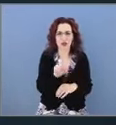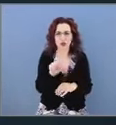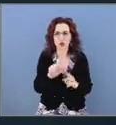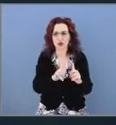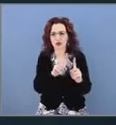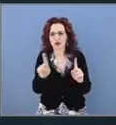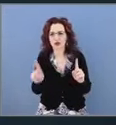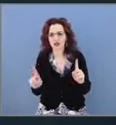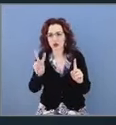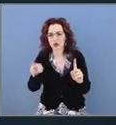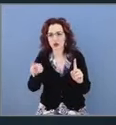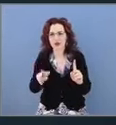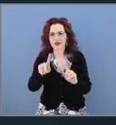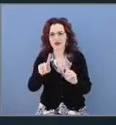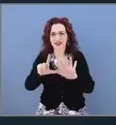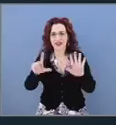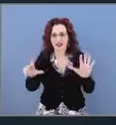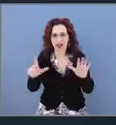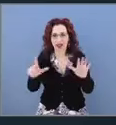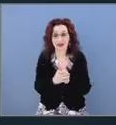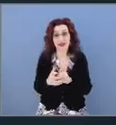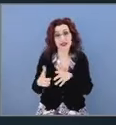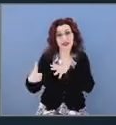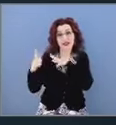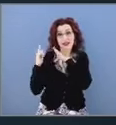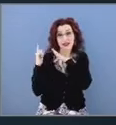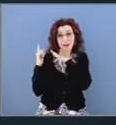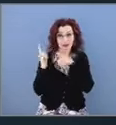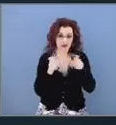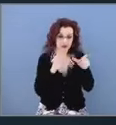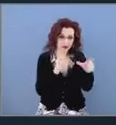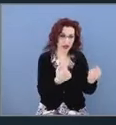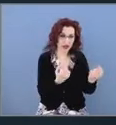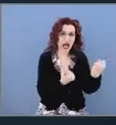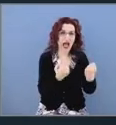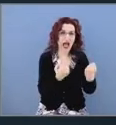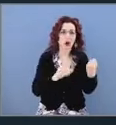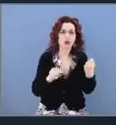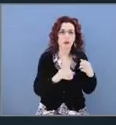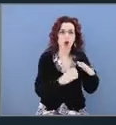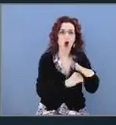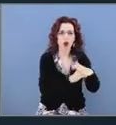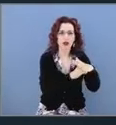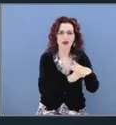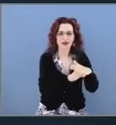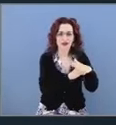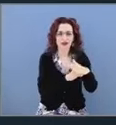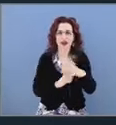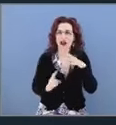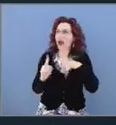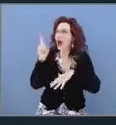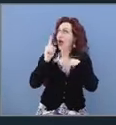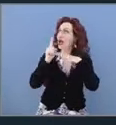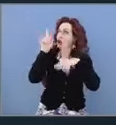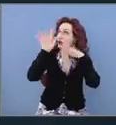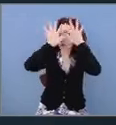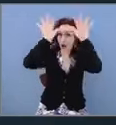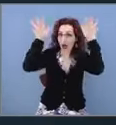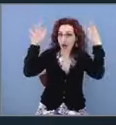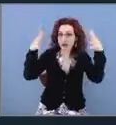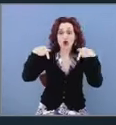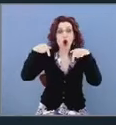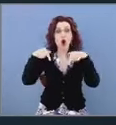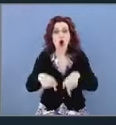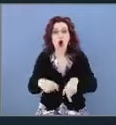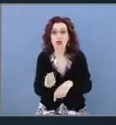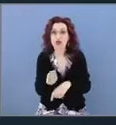il settore dell'automotive e della mobilità sostenibile, poi l'aerospazio, oggi l'agri-food, che è una vera